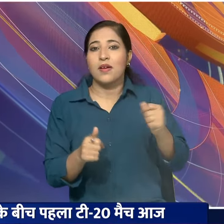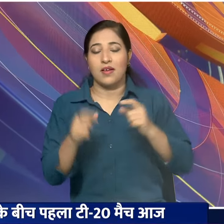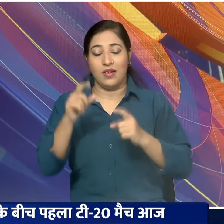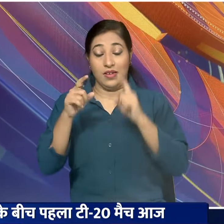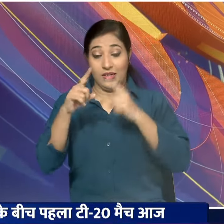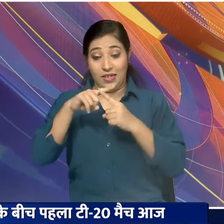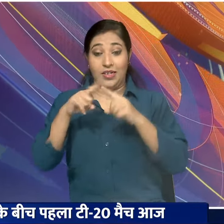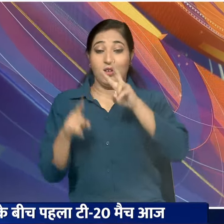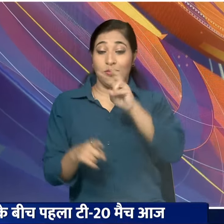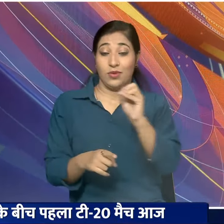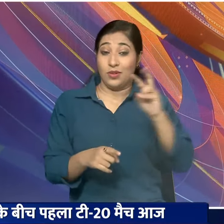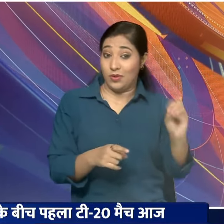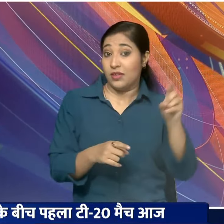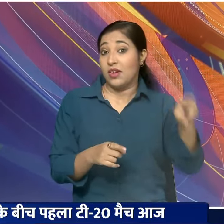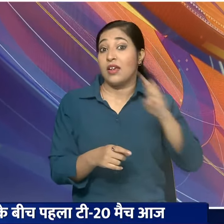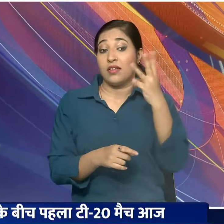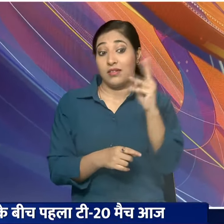मैच